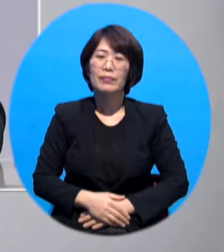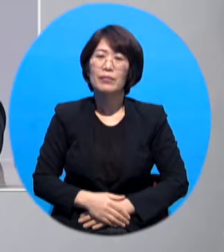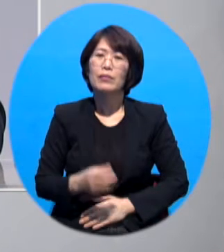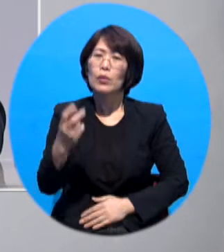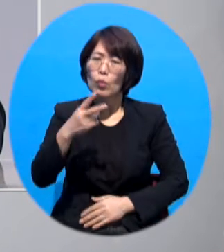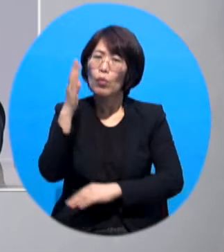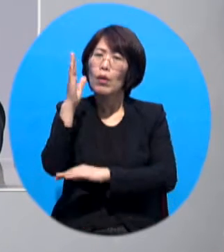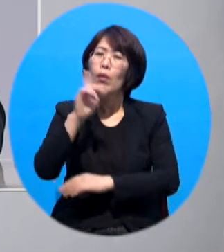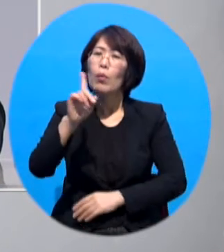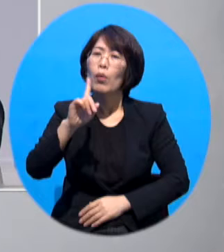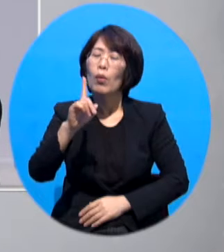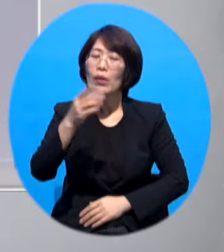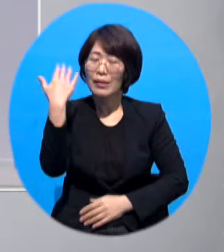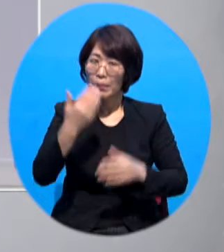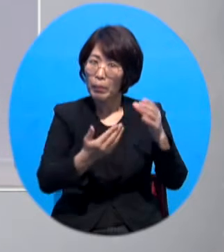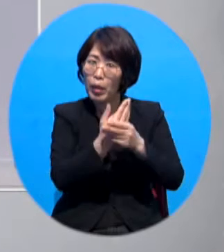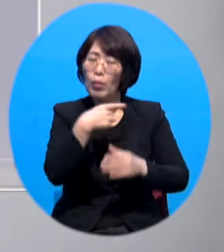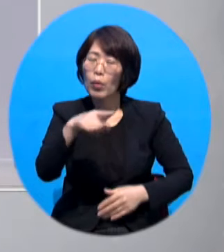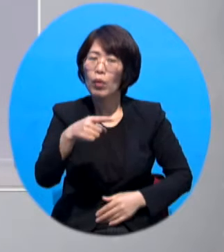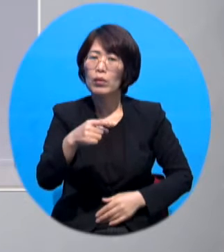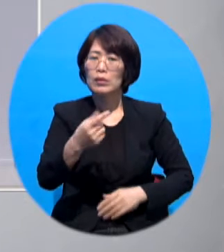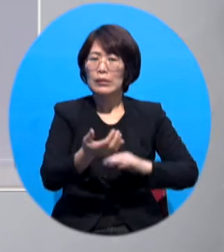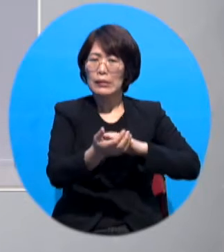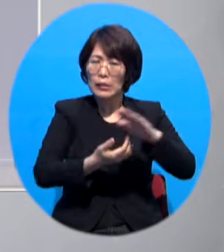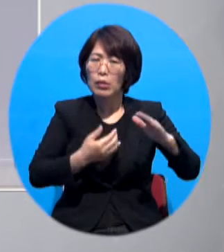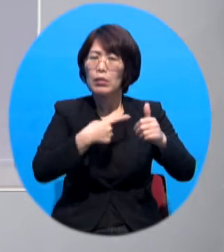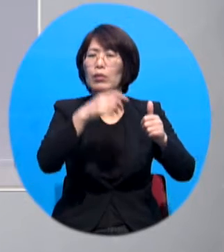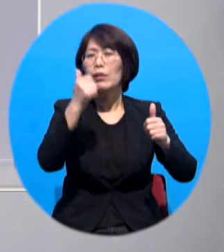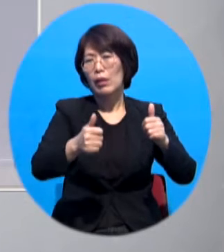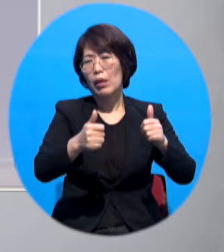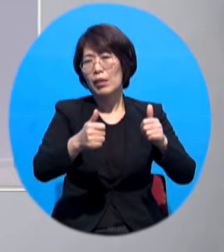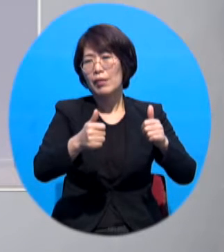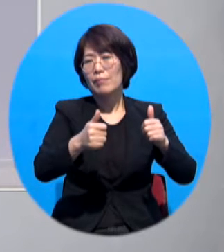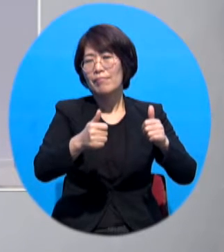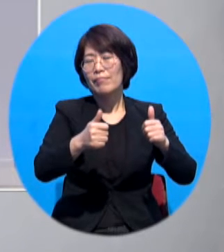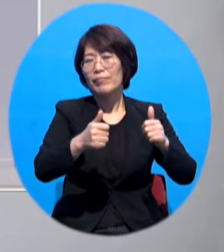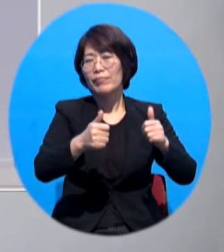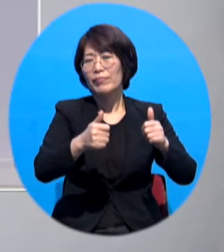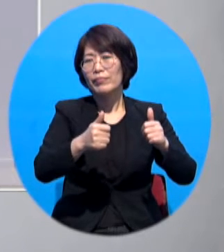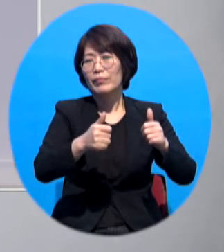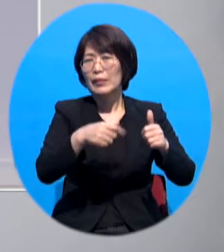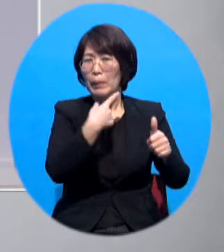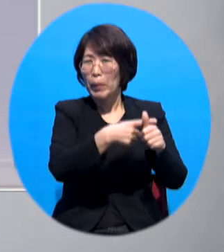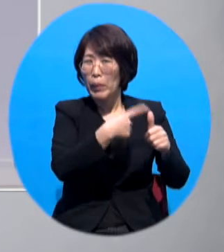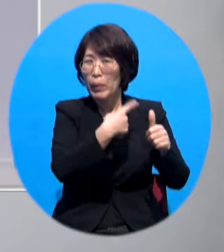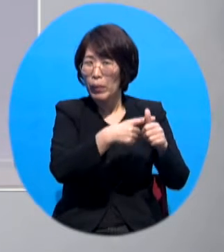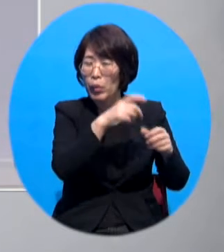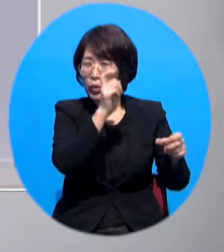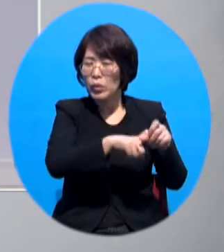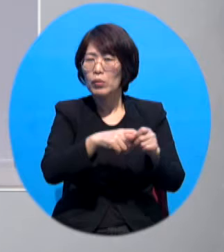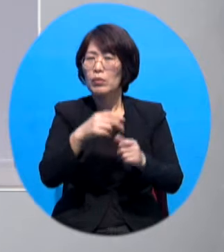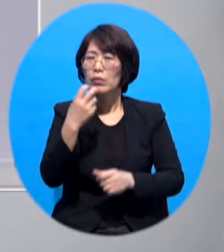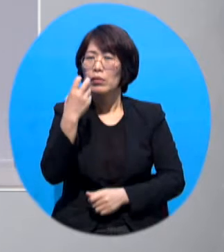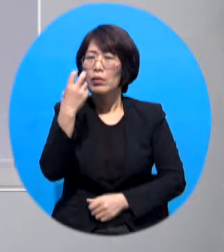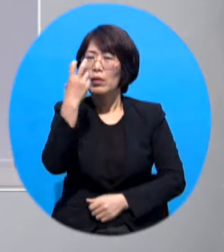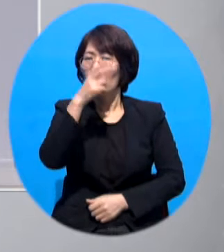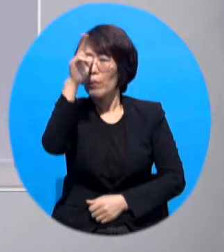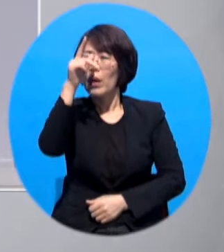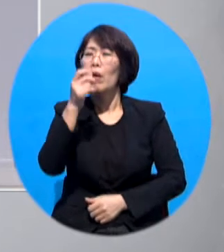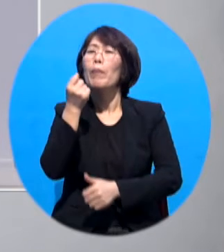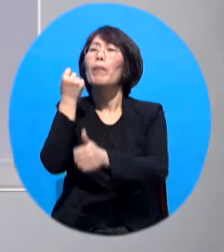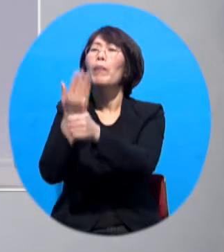그리고 말씀하신 사건은 전임 교육감의 허물을 캐기 위해서 건 차례 코 고발했다 는 이야기가 파다